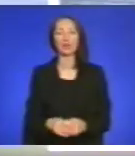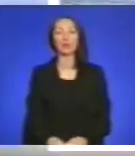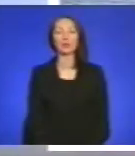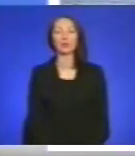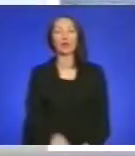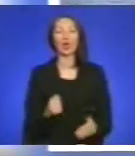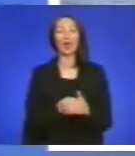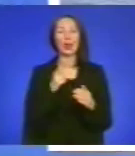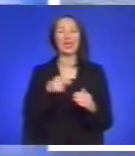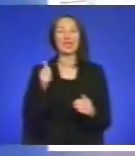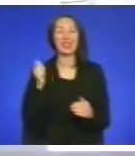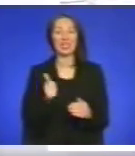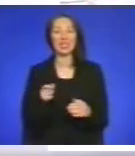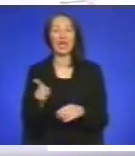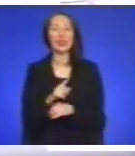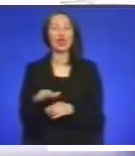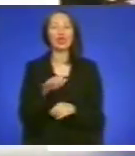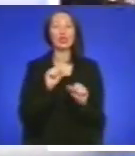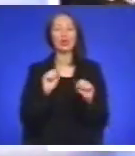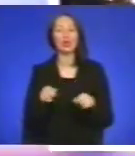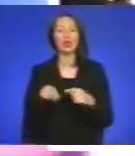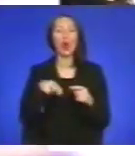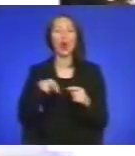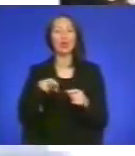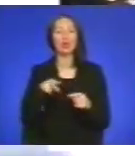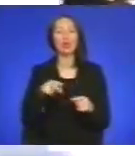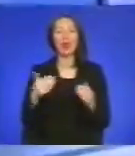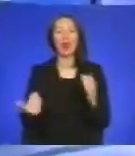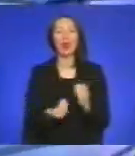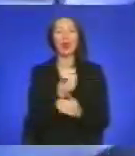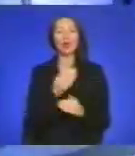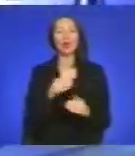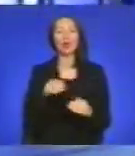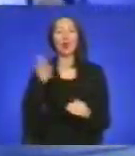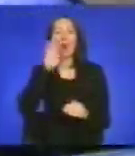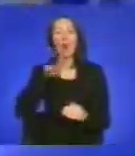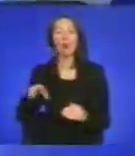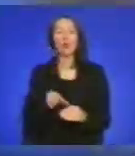До кінця тижня тернополяни зможуть ходити оновленою набережною.